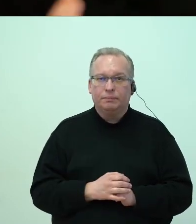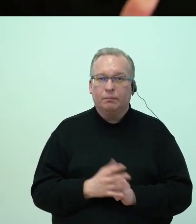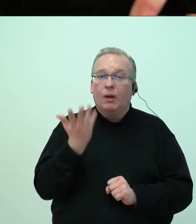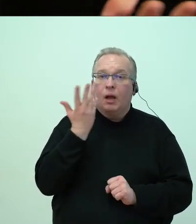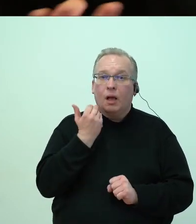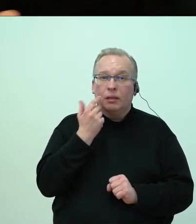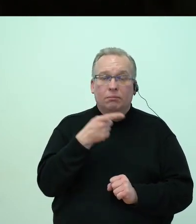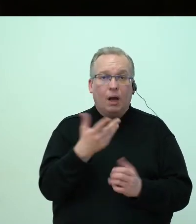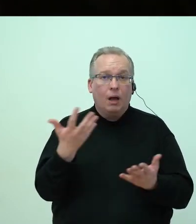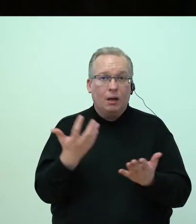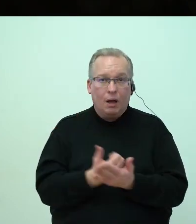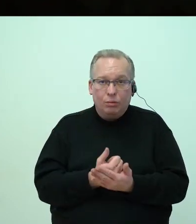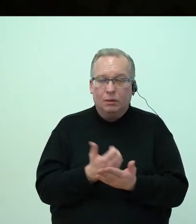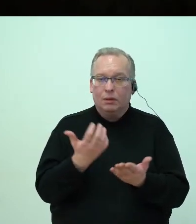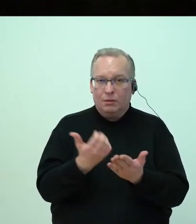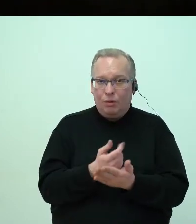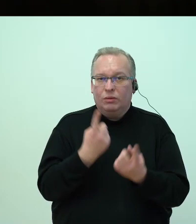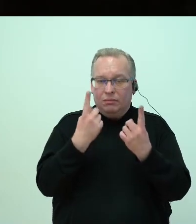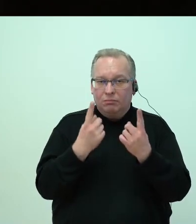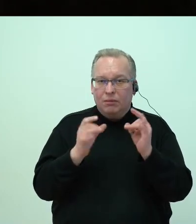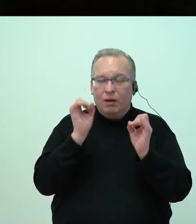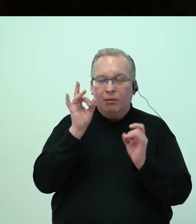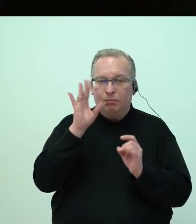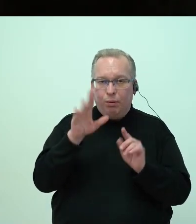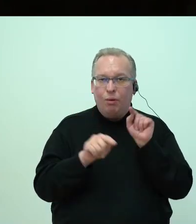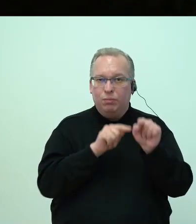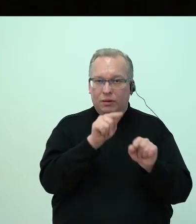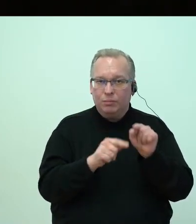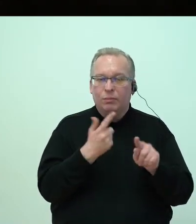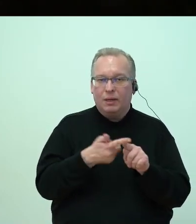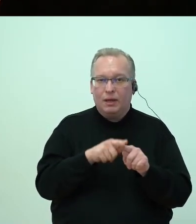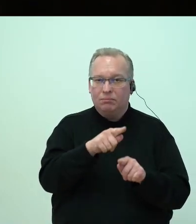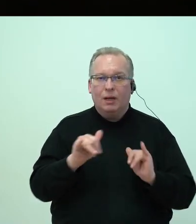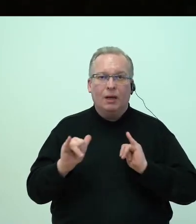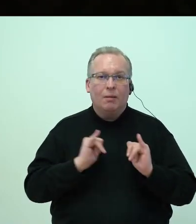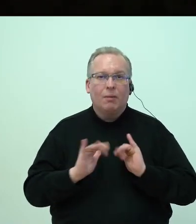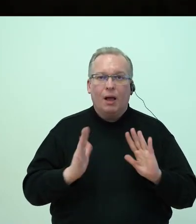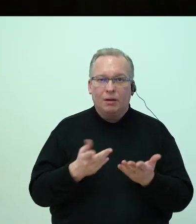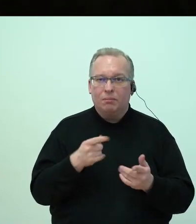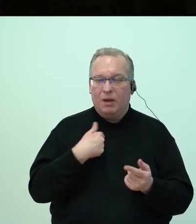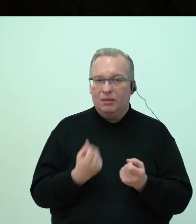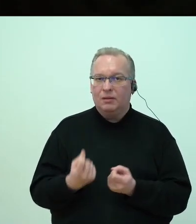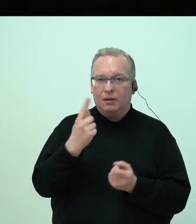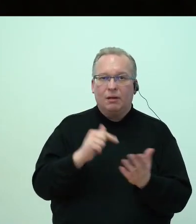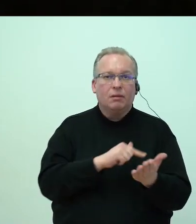jis įgauna didesnio populiarumo darydamas tai, ką daro, man tada kyla klausimas.